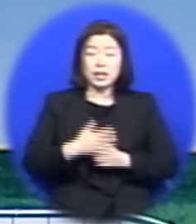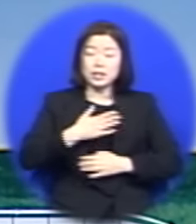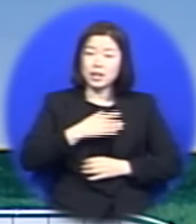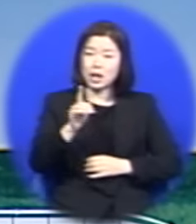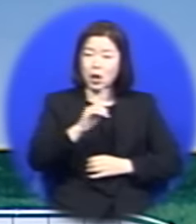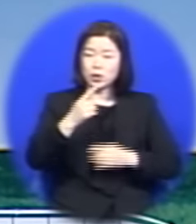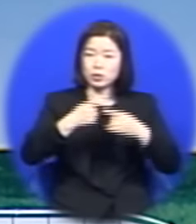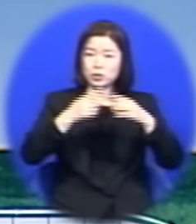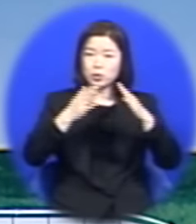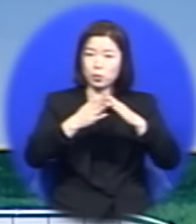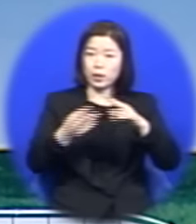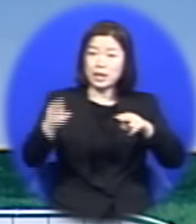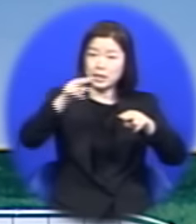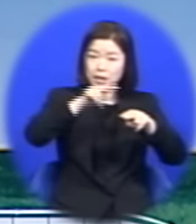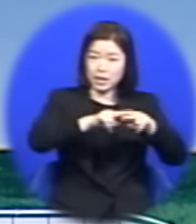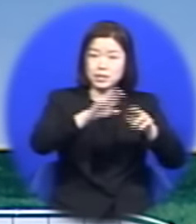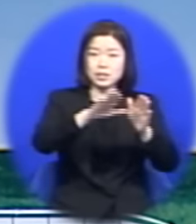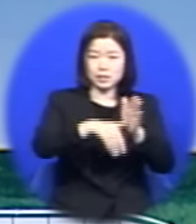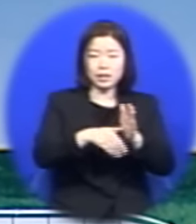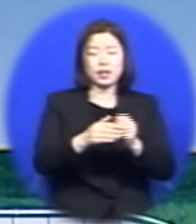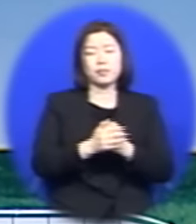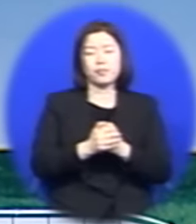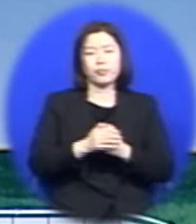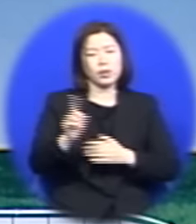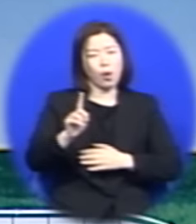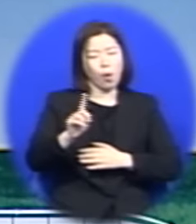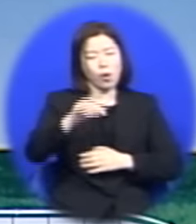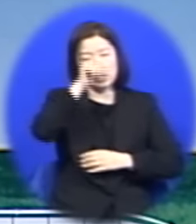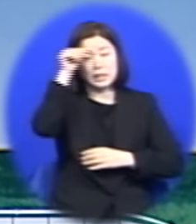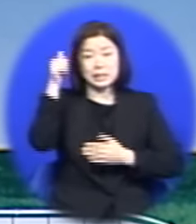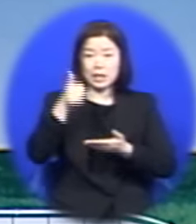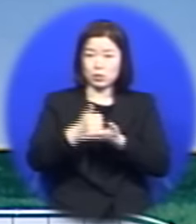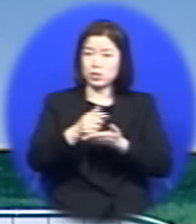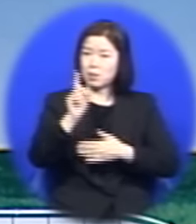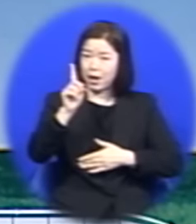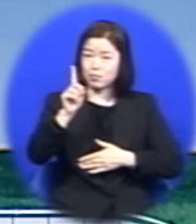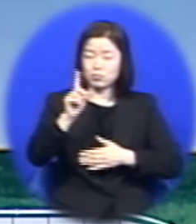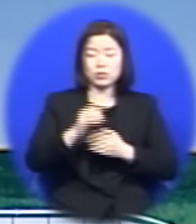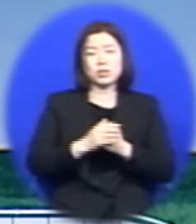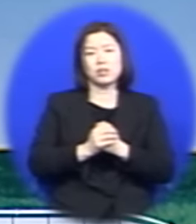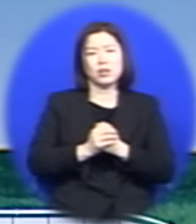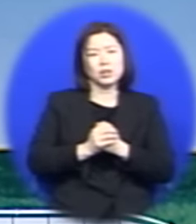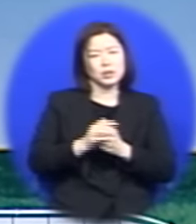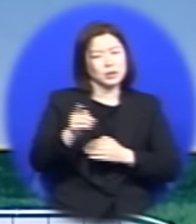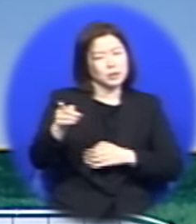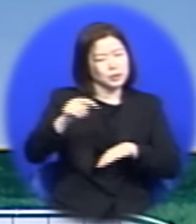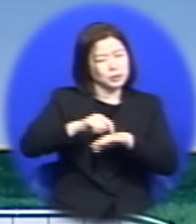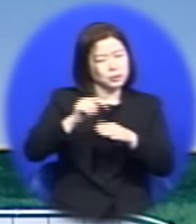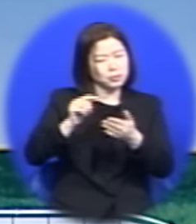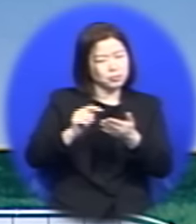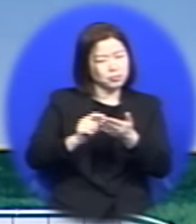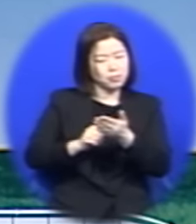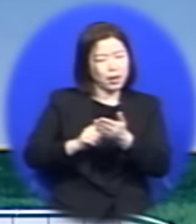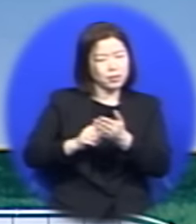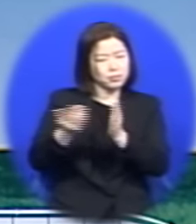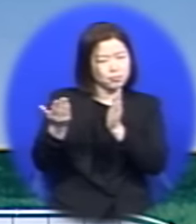제가 어느 교회에 부임했을 때 어느 장로님 한 분이 영 마음에 못마땅한